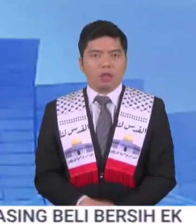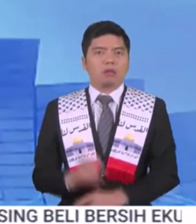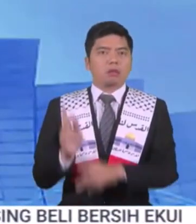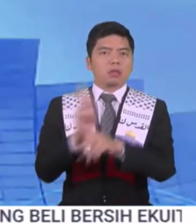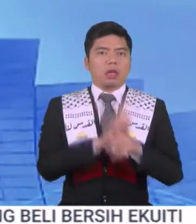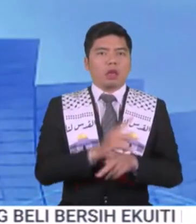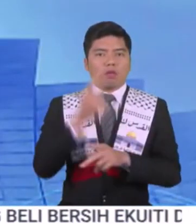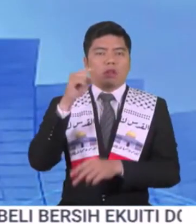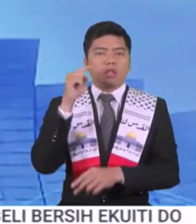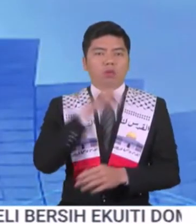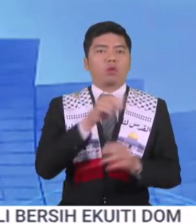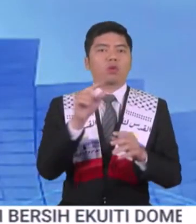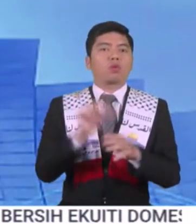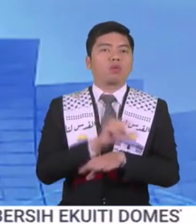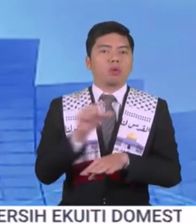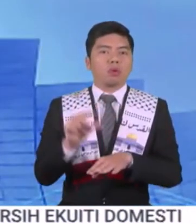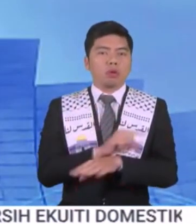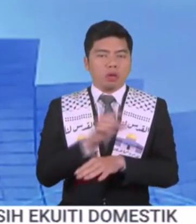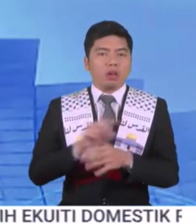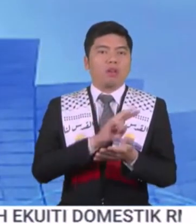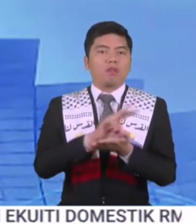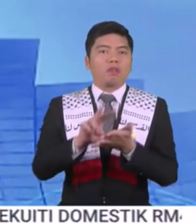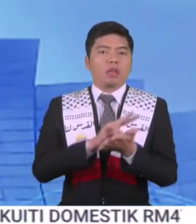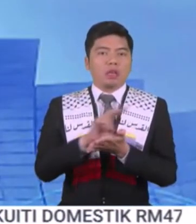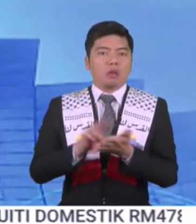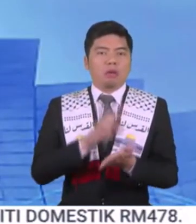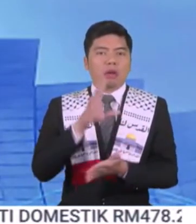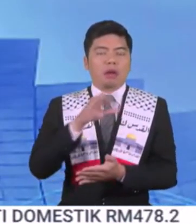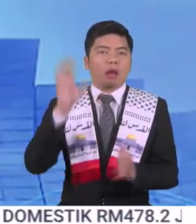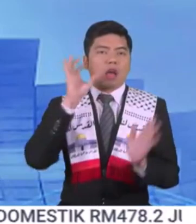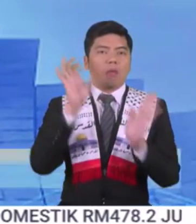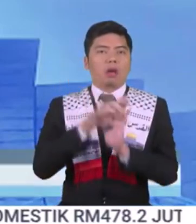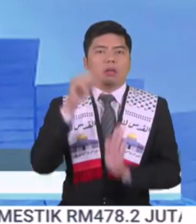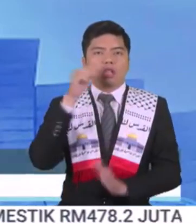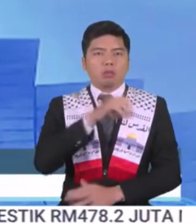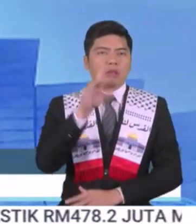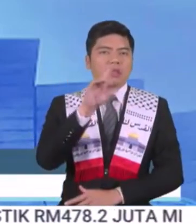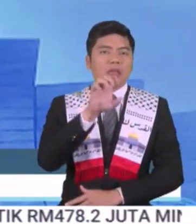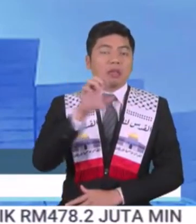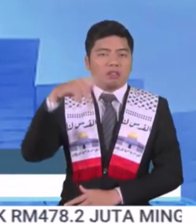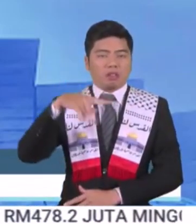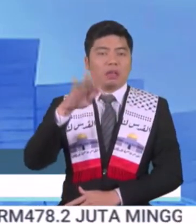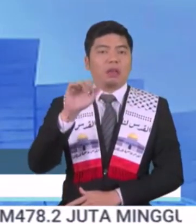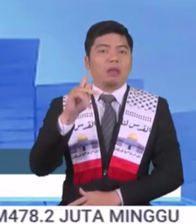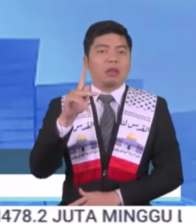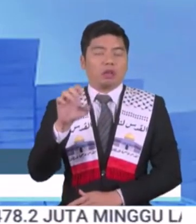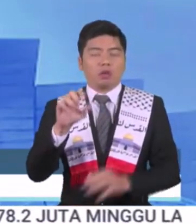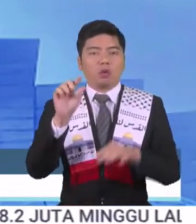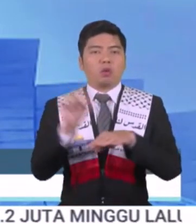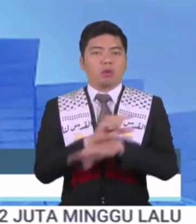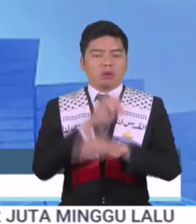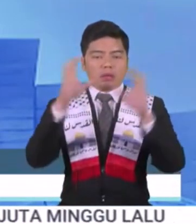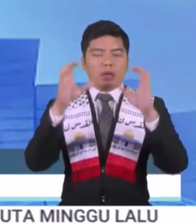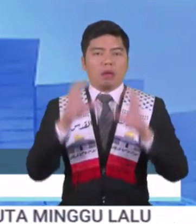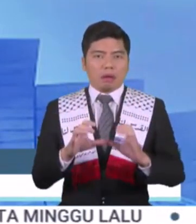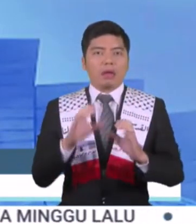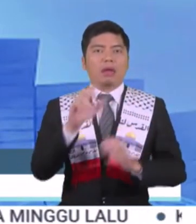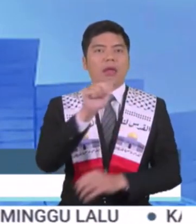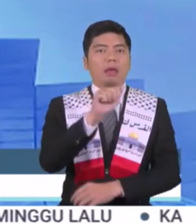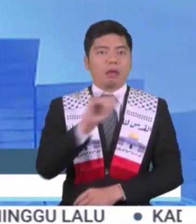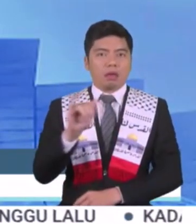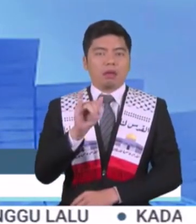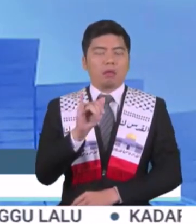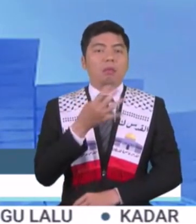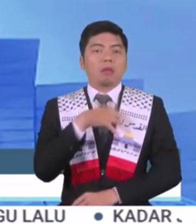Waspada taktik penipuan menggunakan penyebaran video dan imej palsu atau deepfake yang dihasilkan menggunakan teknologi AI.